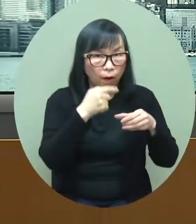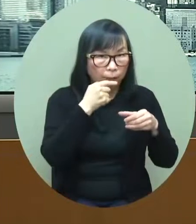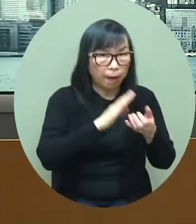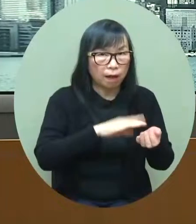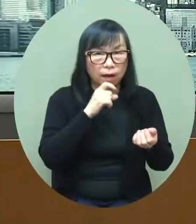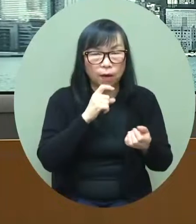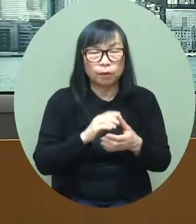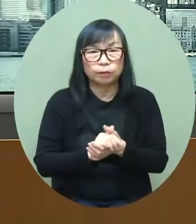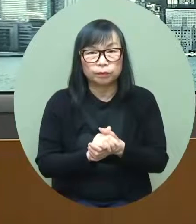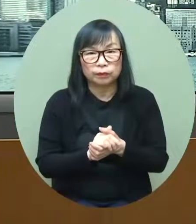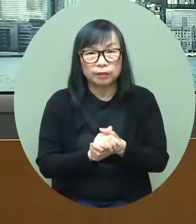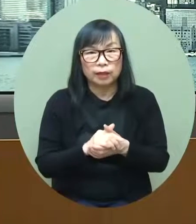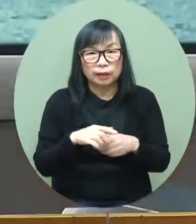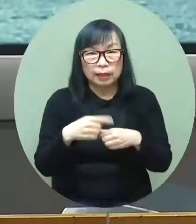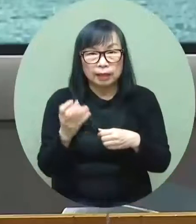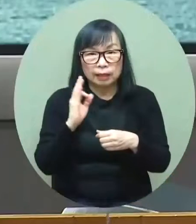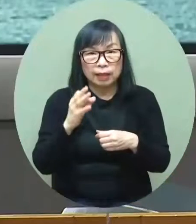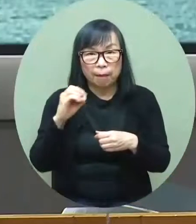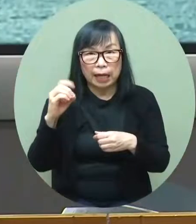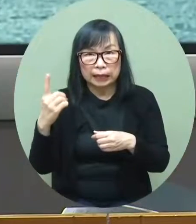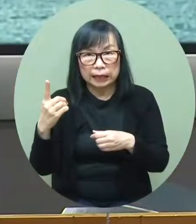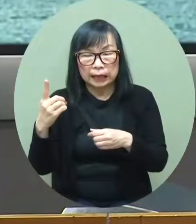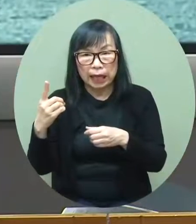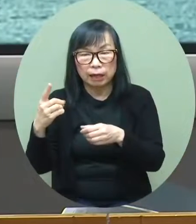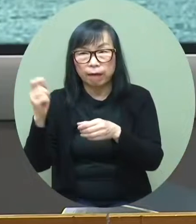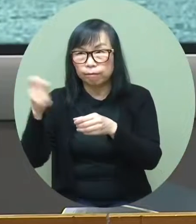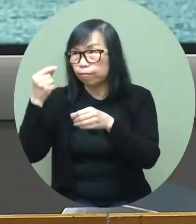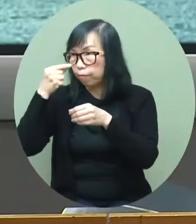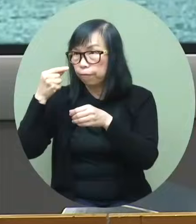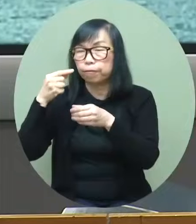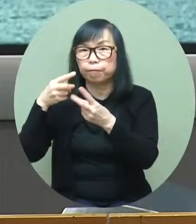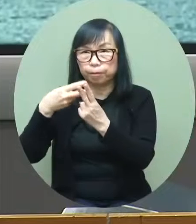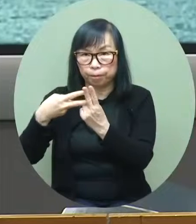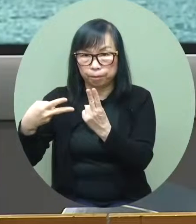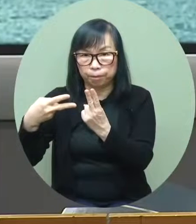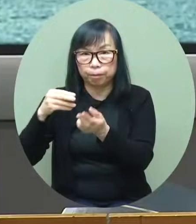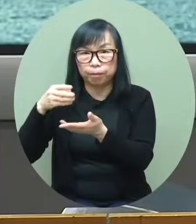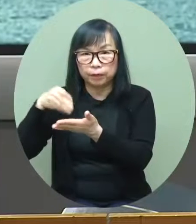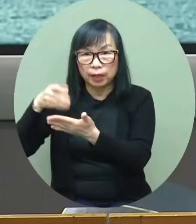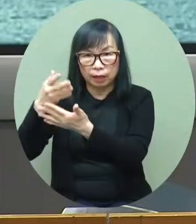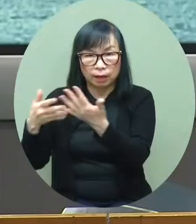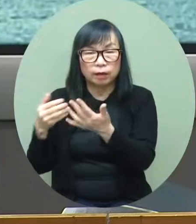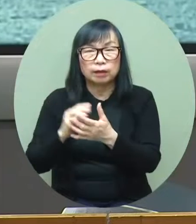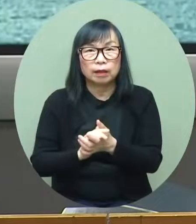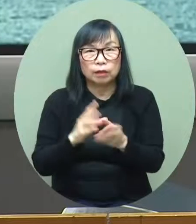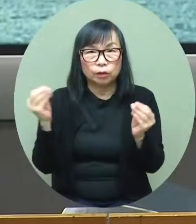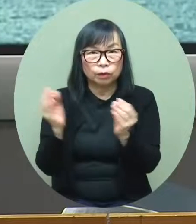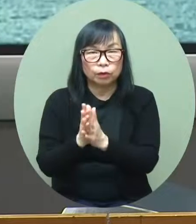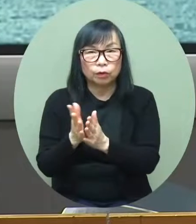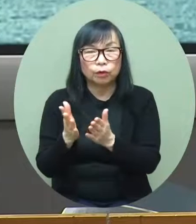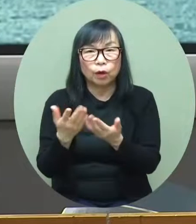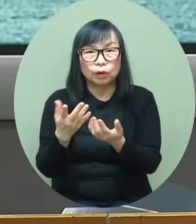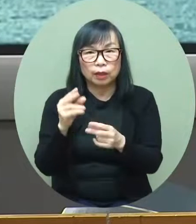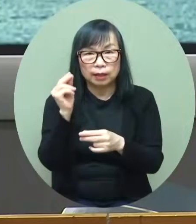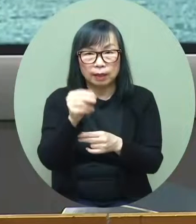性的个案，另外有301宗是抗原检测阳性的个案，总数的阳性检测个案